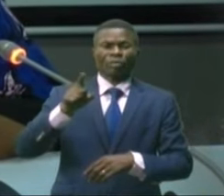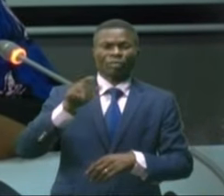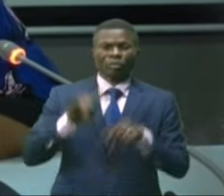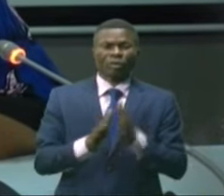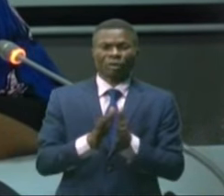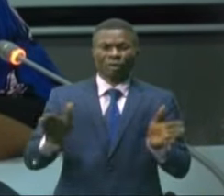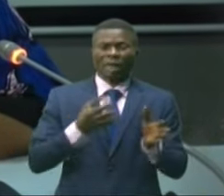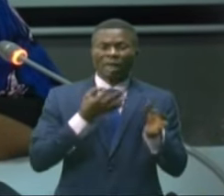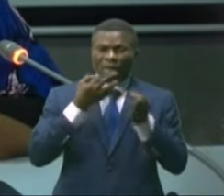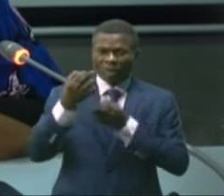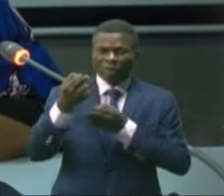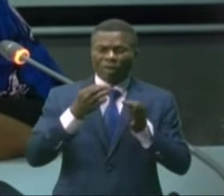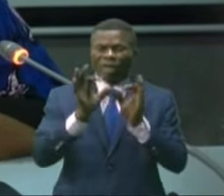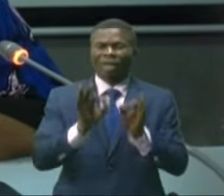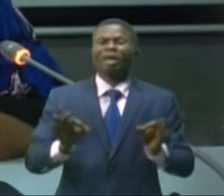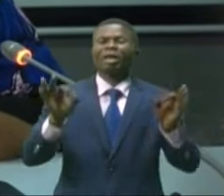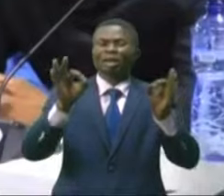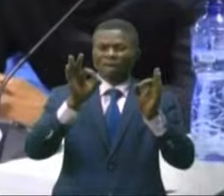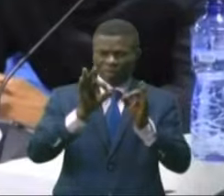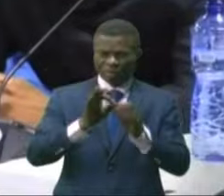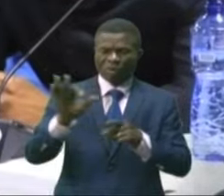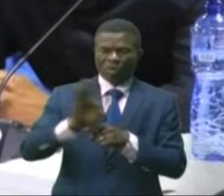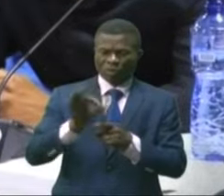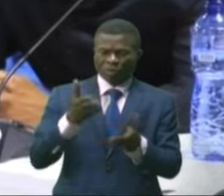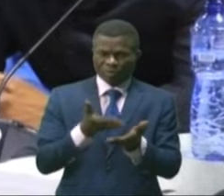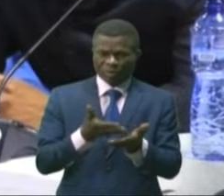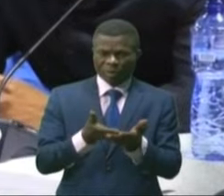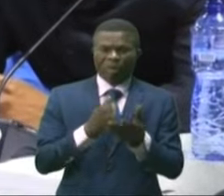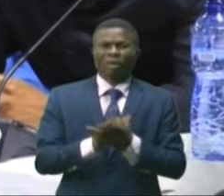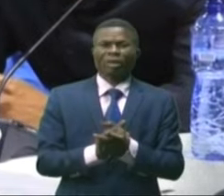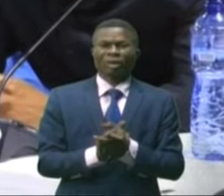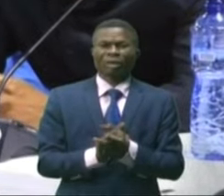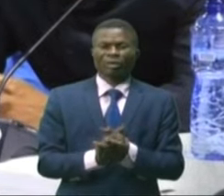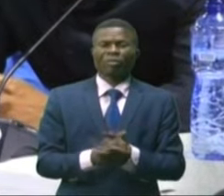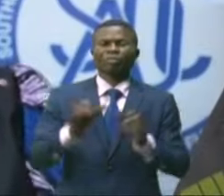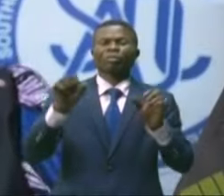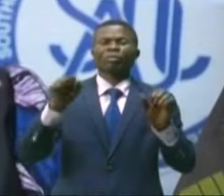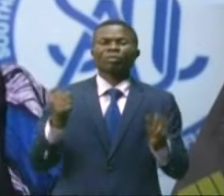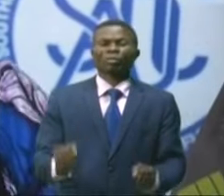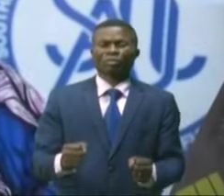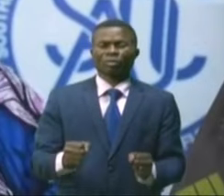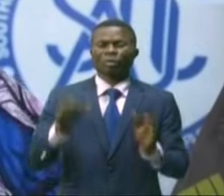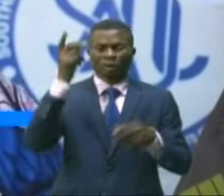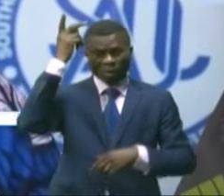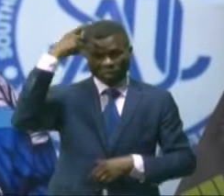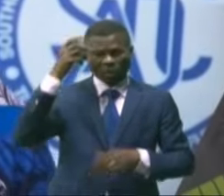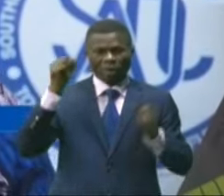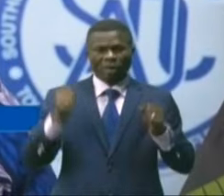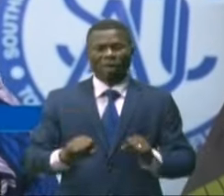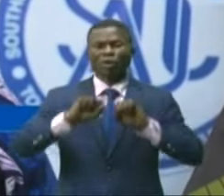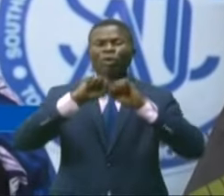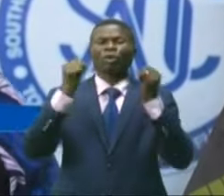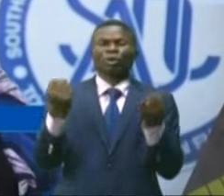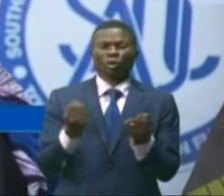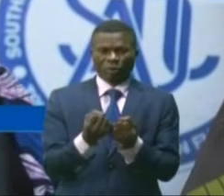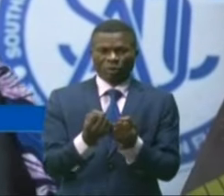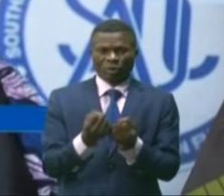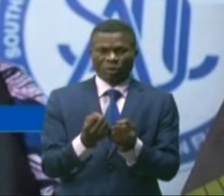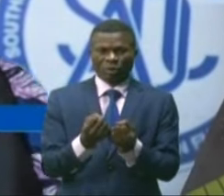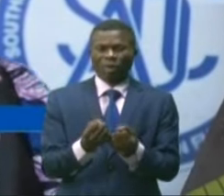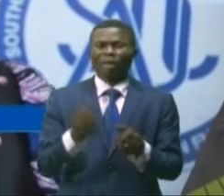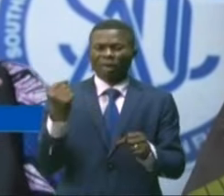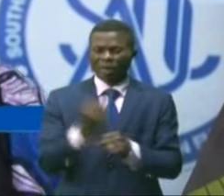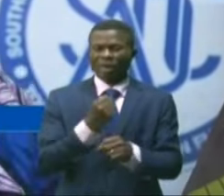de souligner l'importance de cette formation. La stabilité politique, la stabilité sociale dépend du